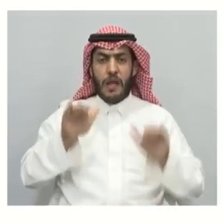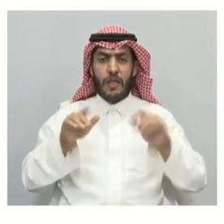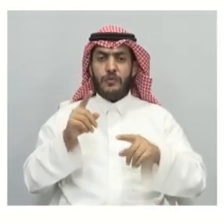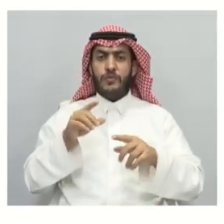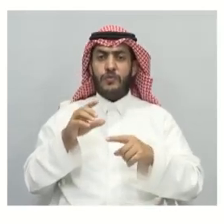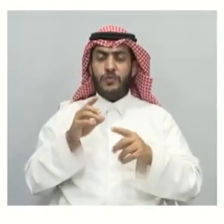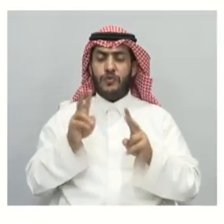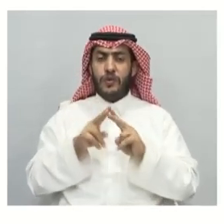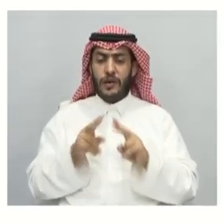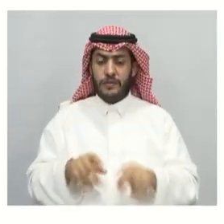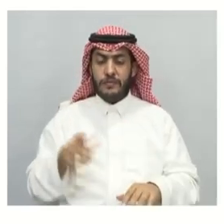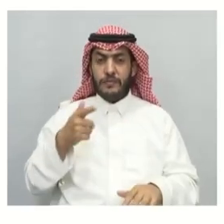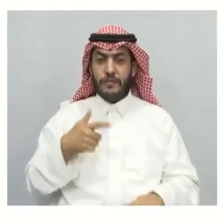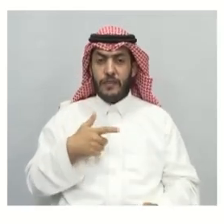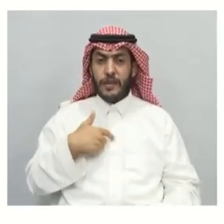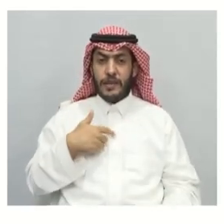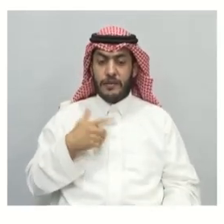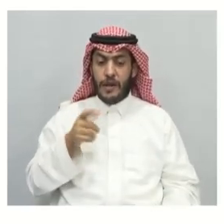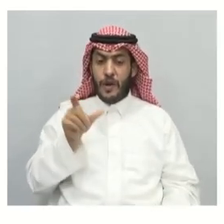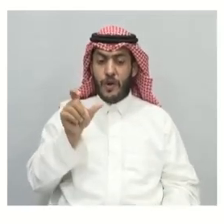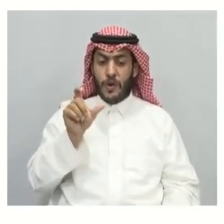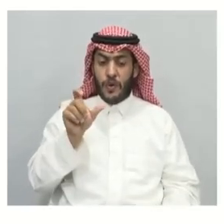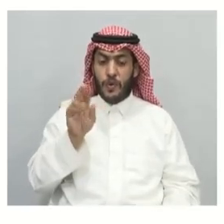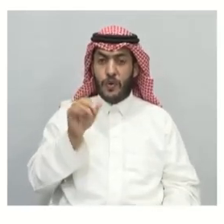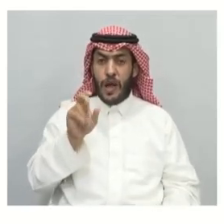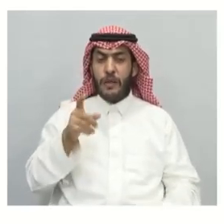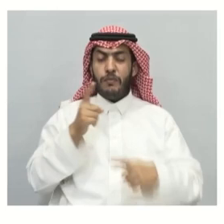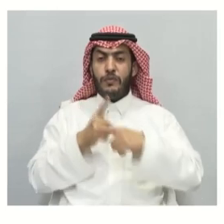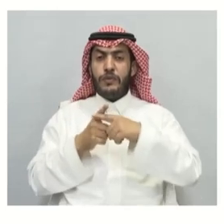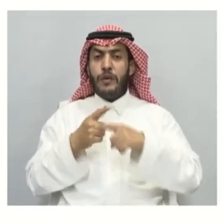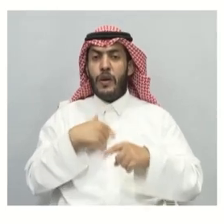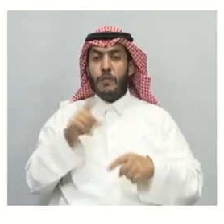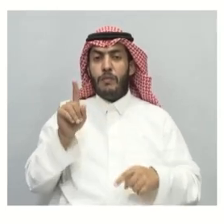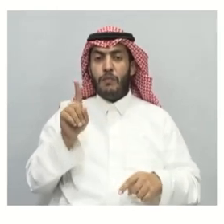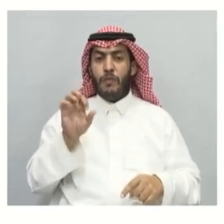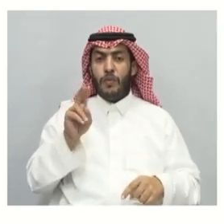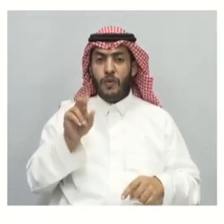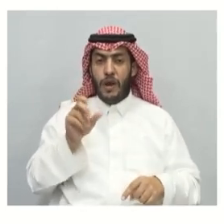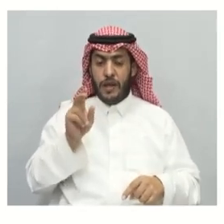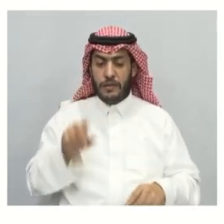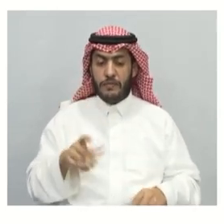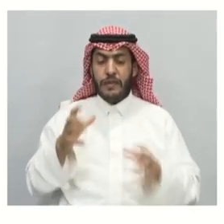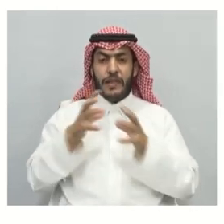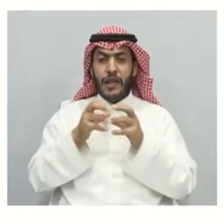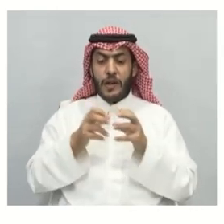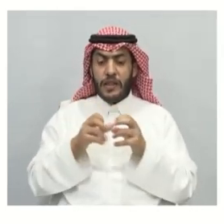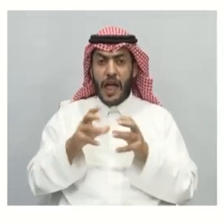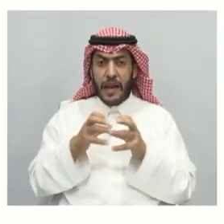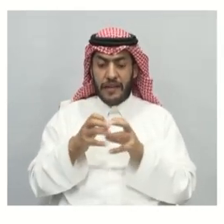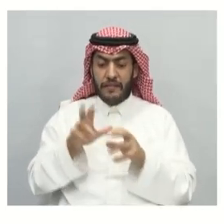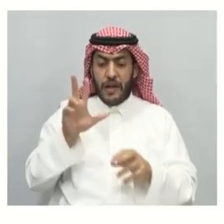الشحنه هذه المتعادله سماها بالنيوترونات والموجبه سماها بالبروتونات طيب ش تعريف